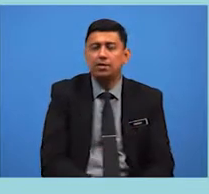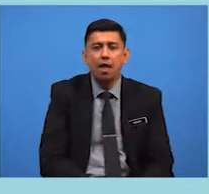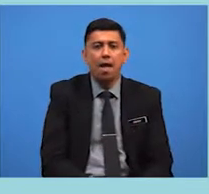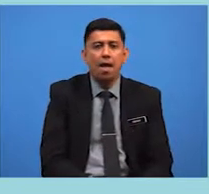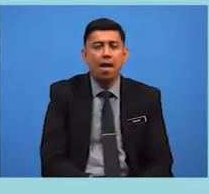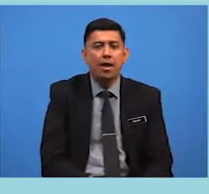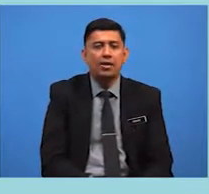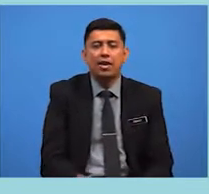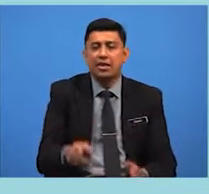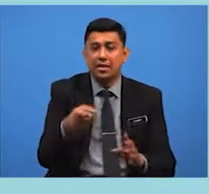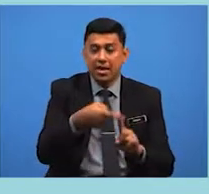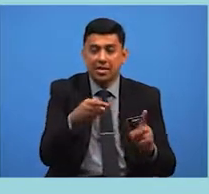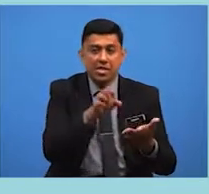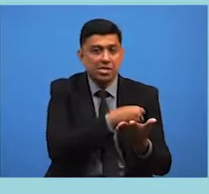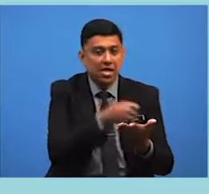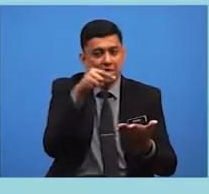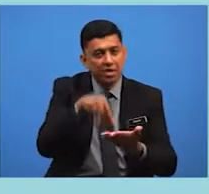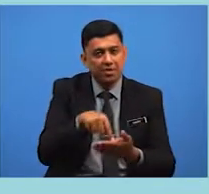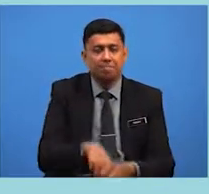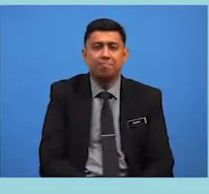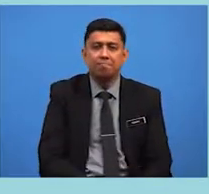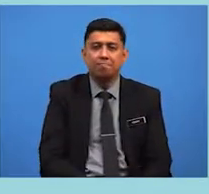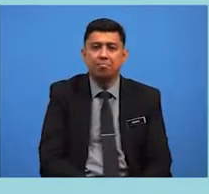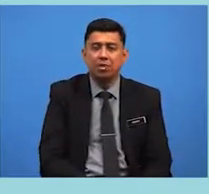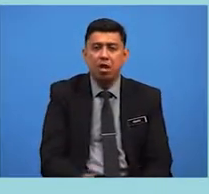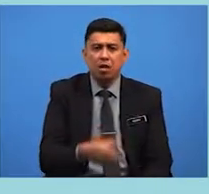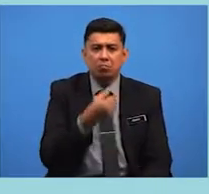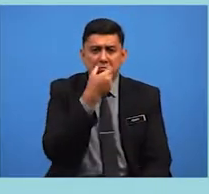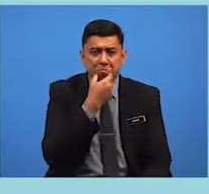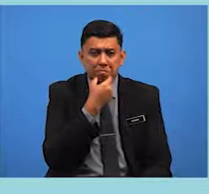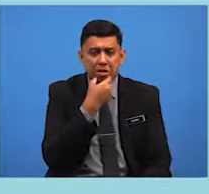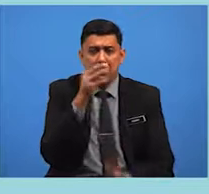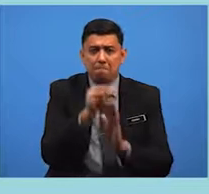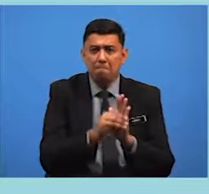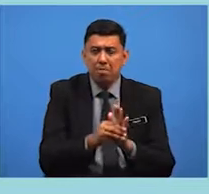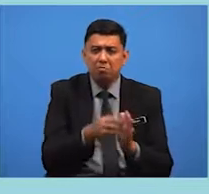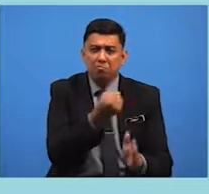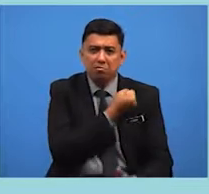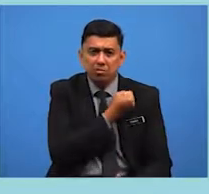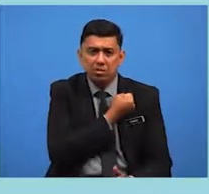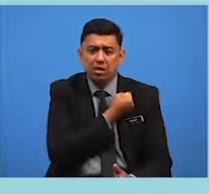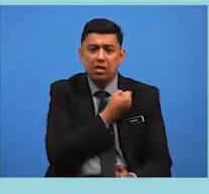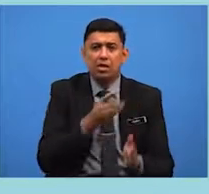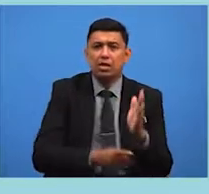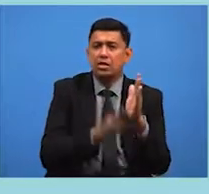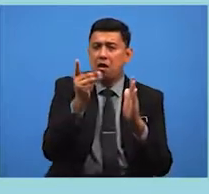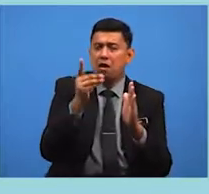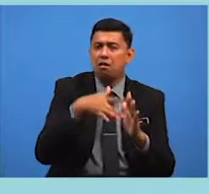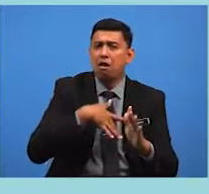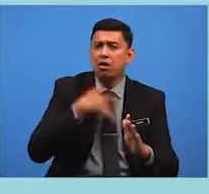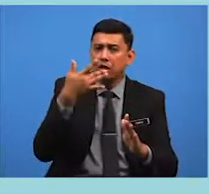daripada sajak ini. Sebab menyentap dahan kalbu. Untuk lebih